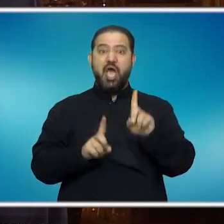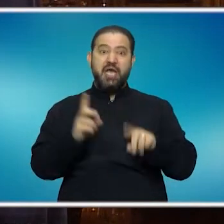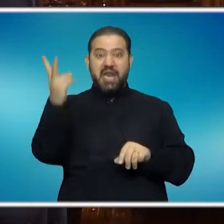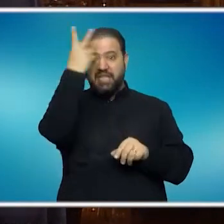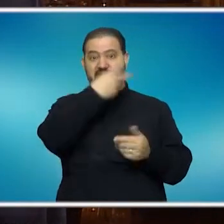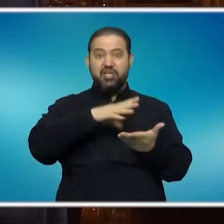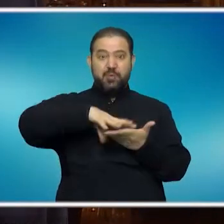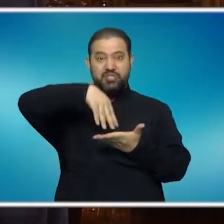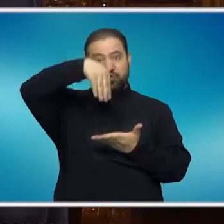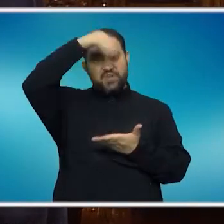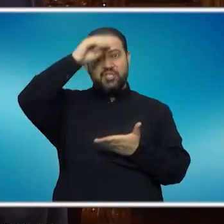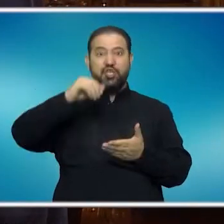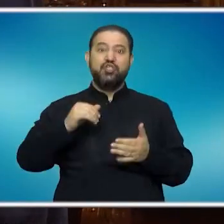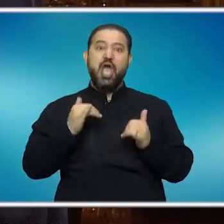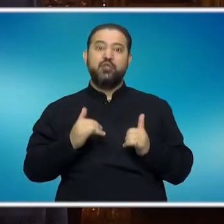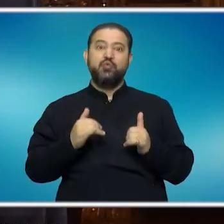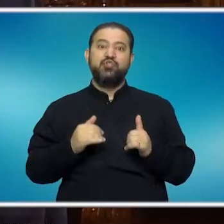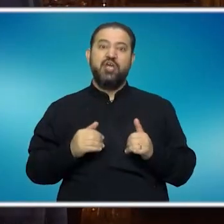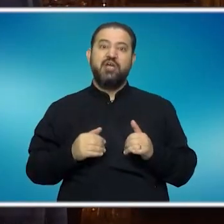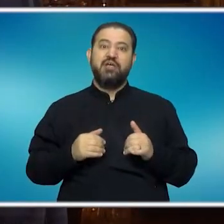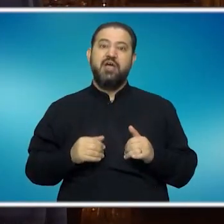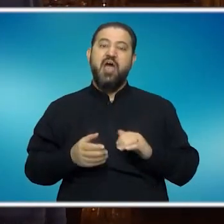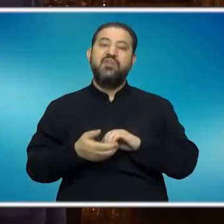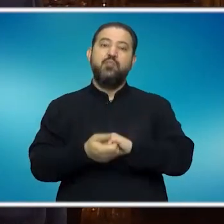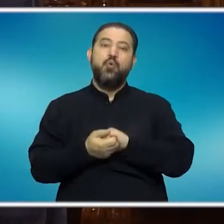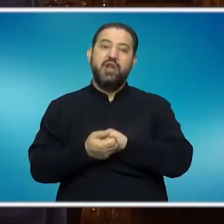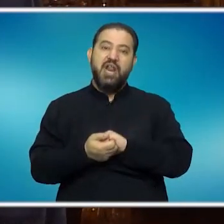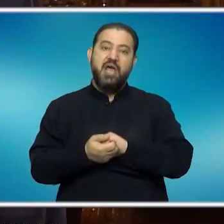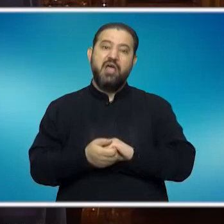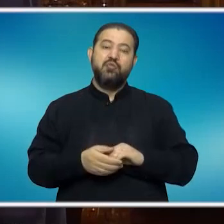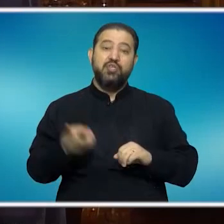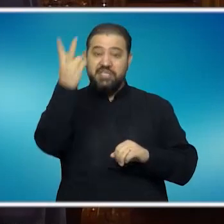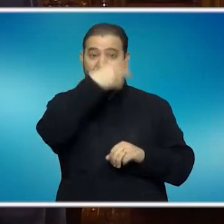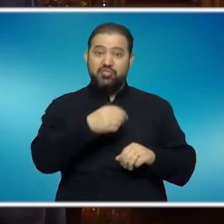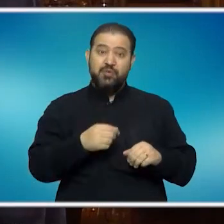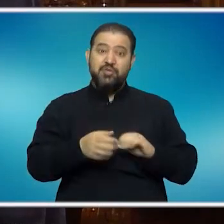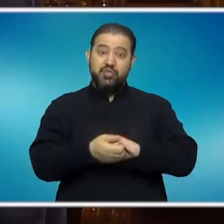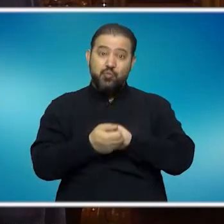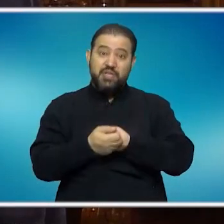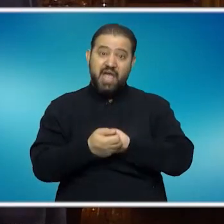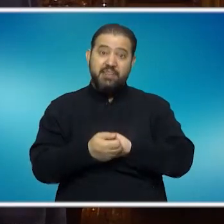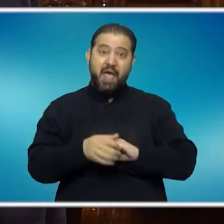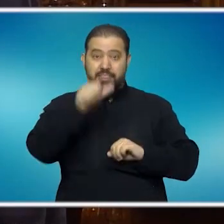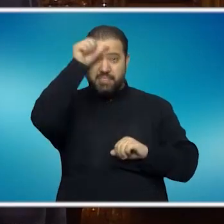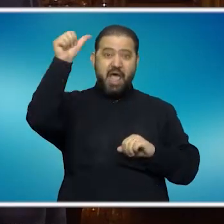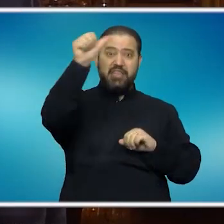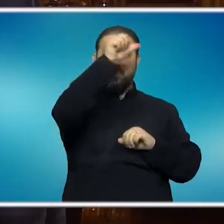duhovnicește, anticipăm și înțelegem și credem în relația fiului cu tatăl și a tatălui cu fiul care îl iubește din veci.